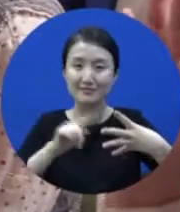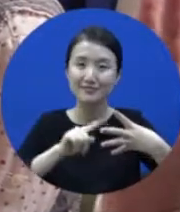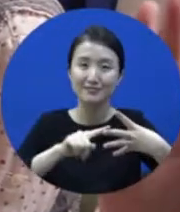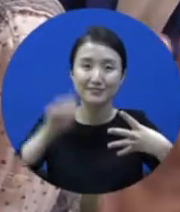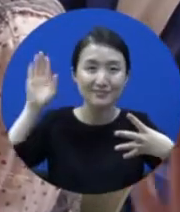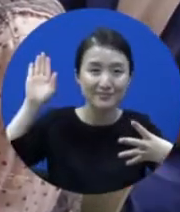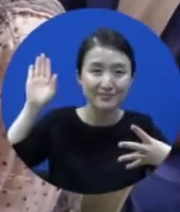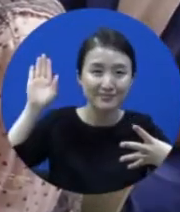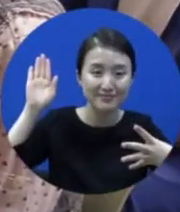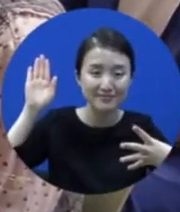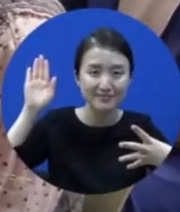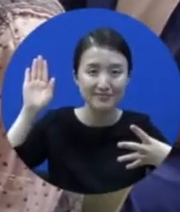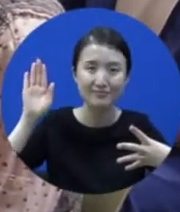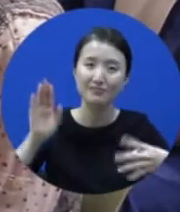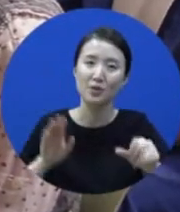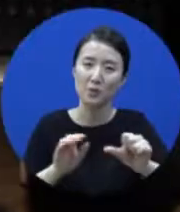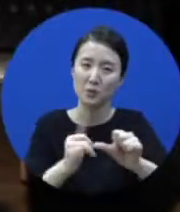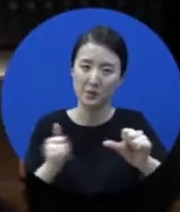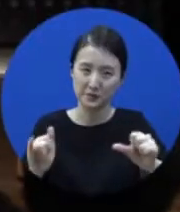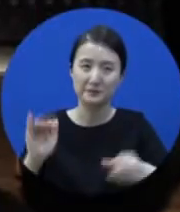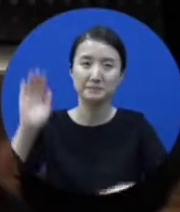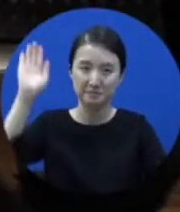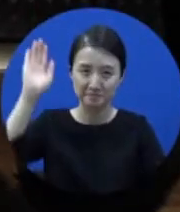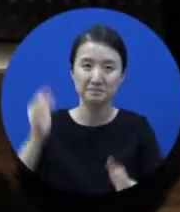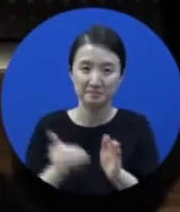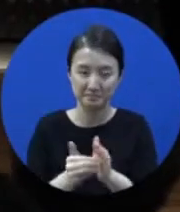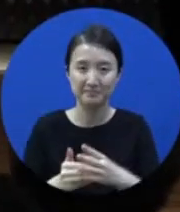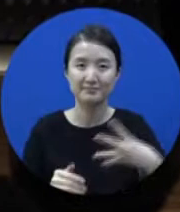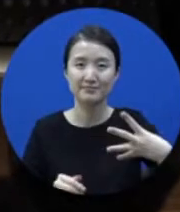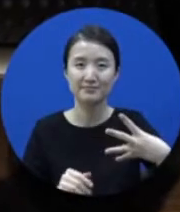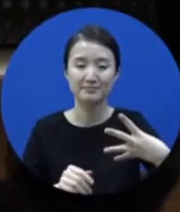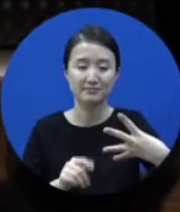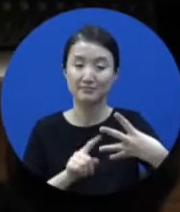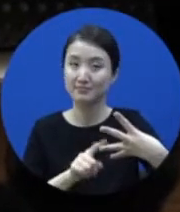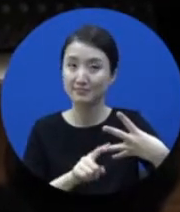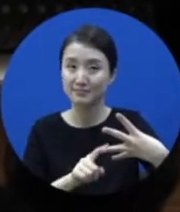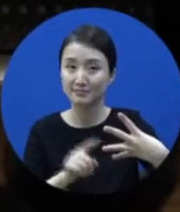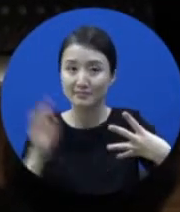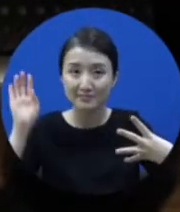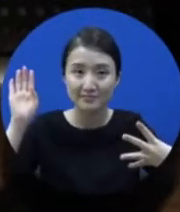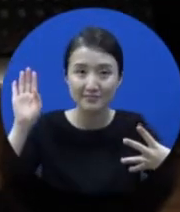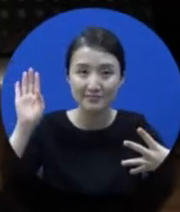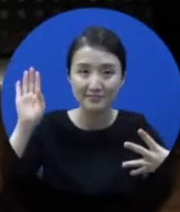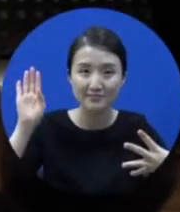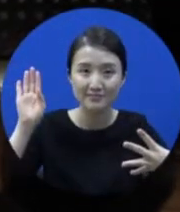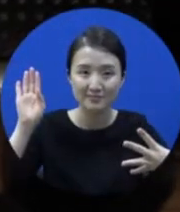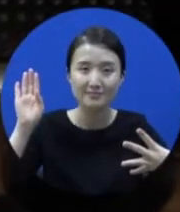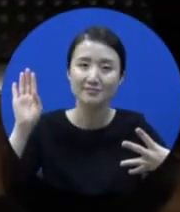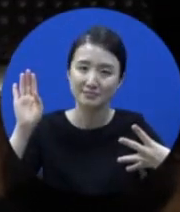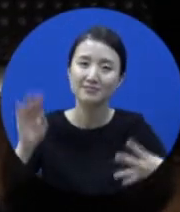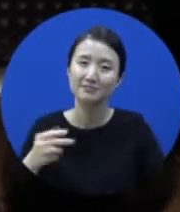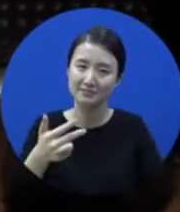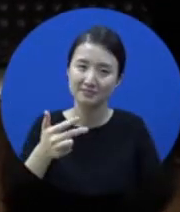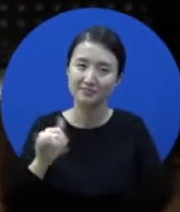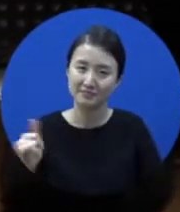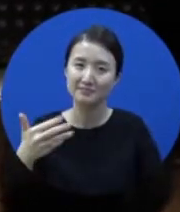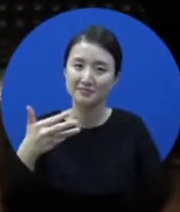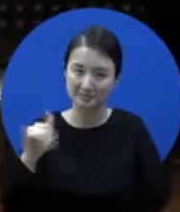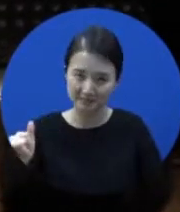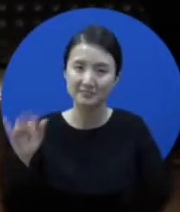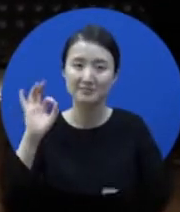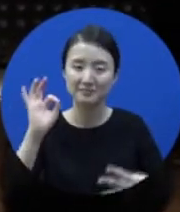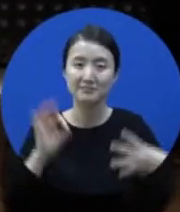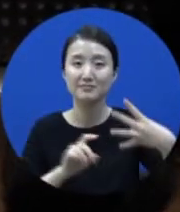지금 한 5분 정도 손 들으셨고요. 20%. 네, 20%는 예, 한 7, 8명 손 드셨어요.